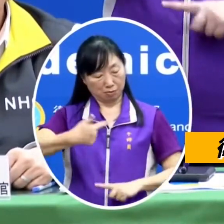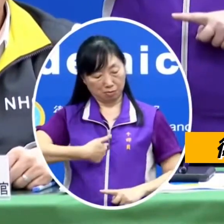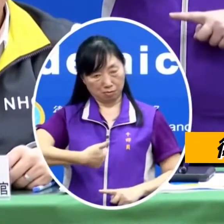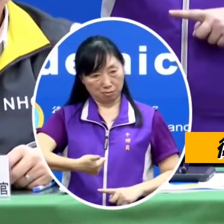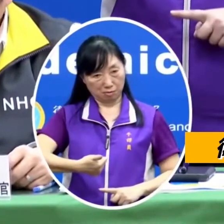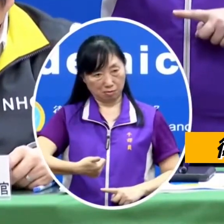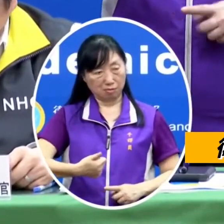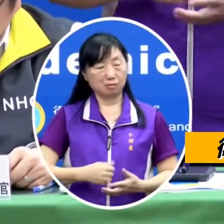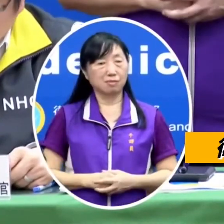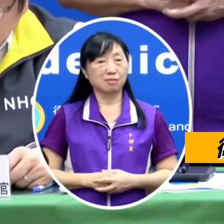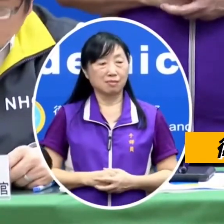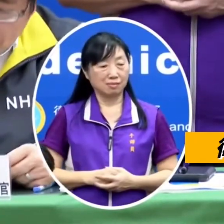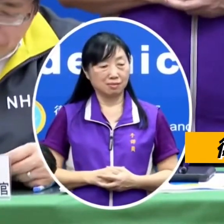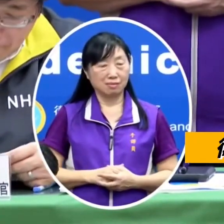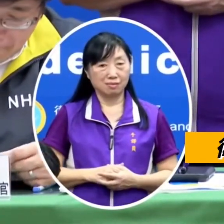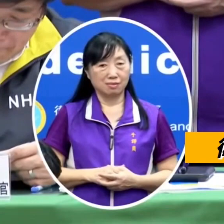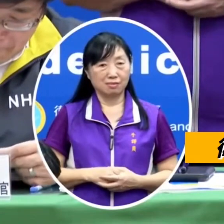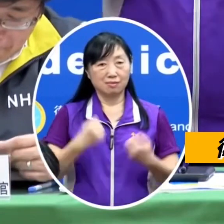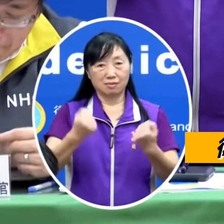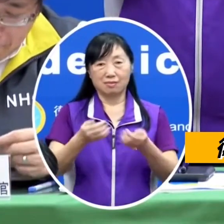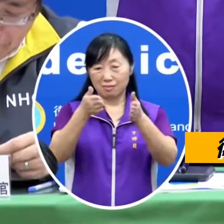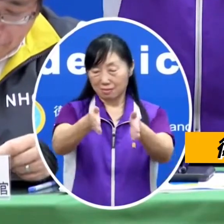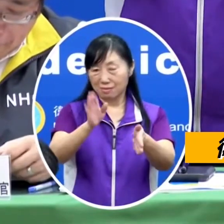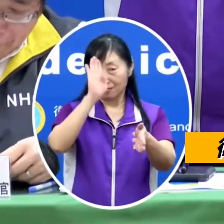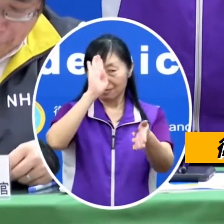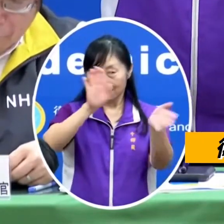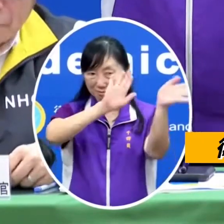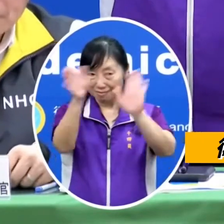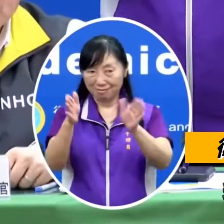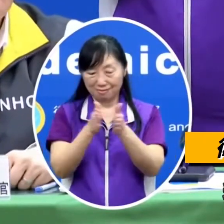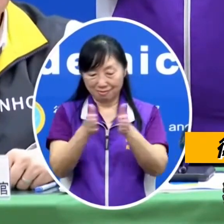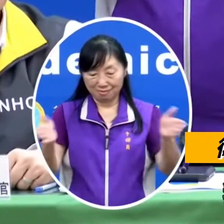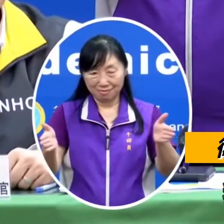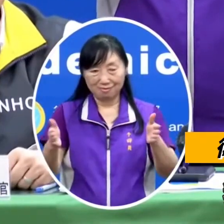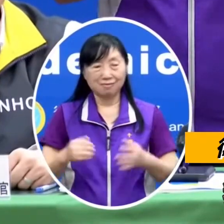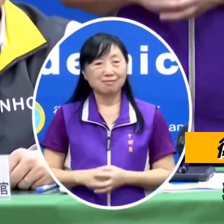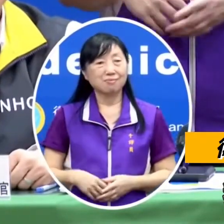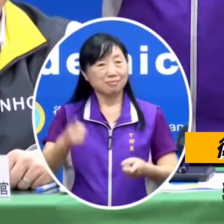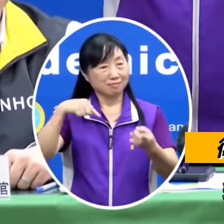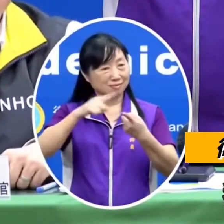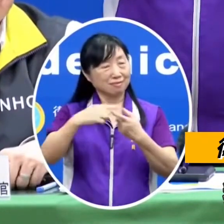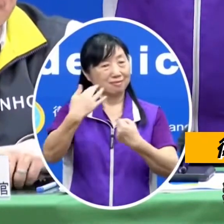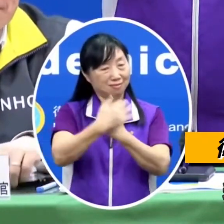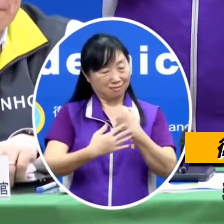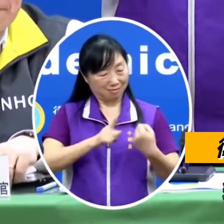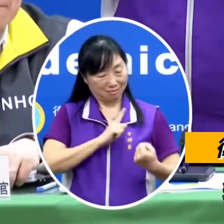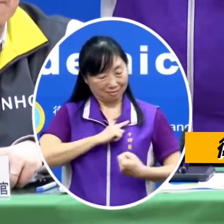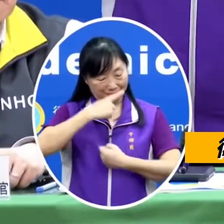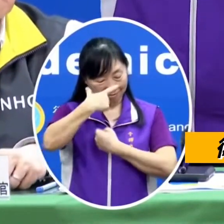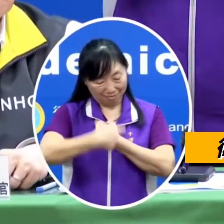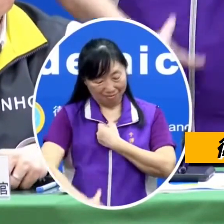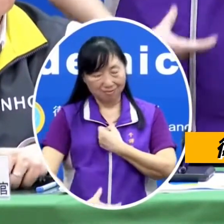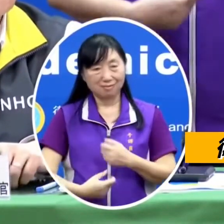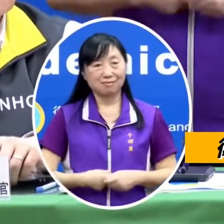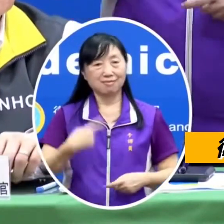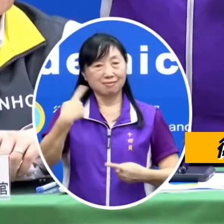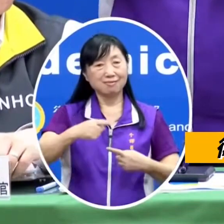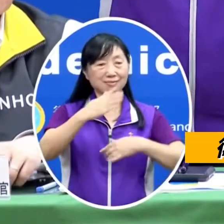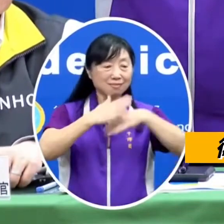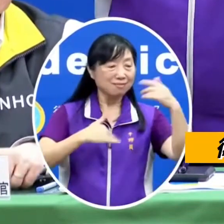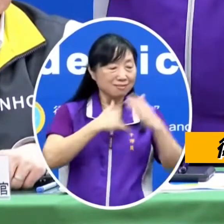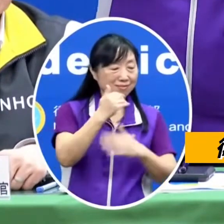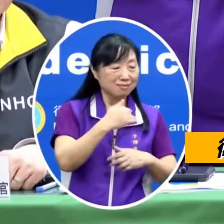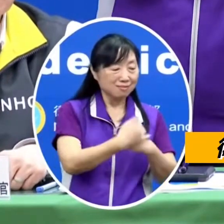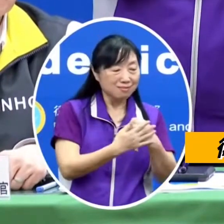那在这个这个疫情的期间我们应该要保护好自己，也要互相来照